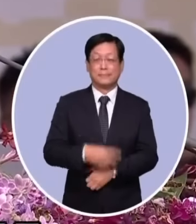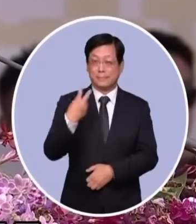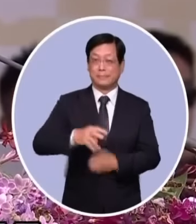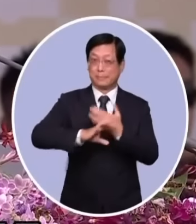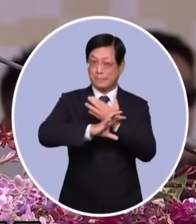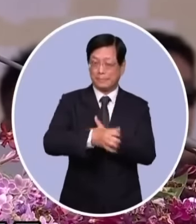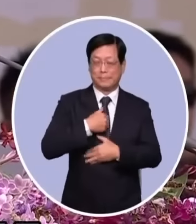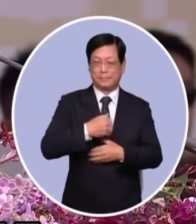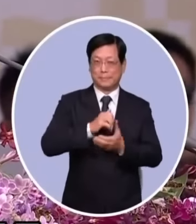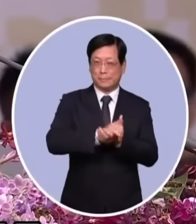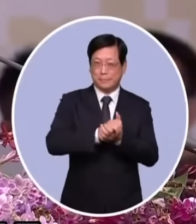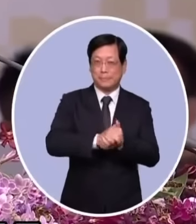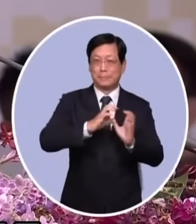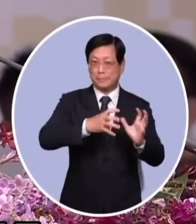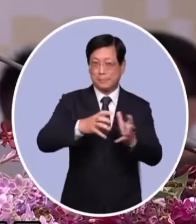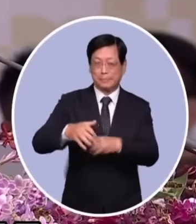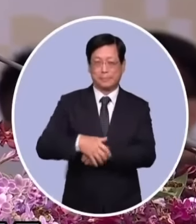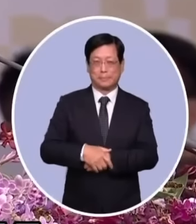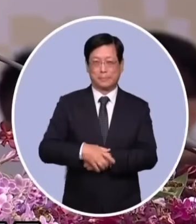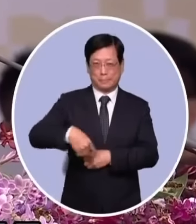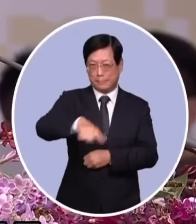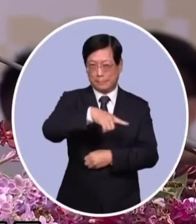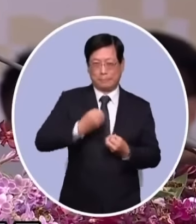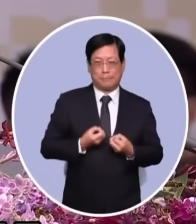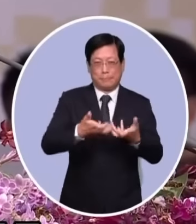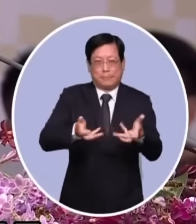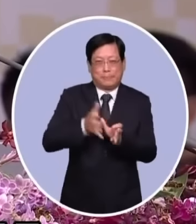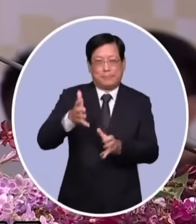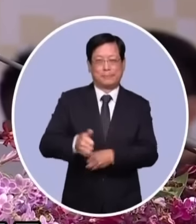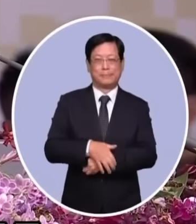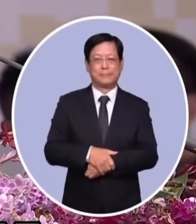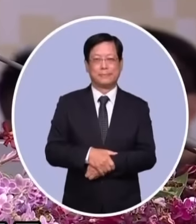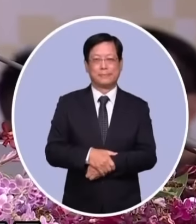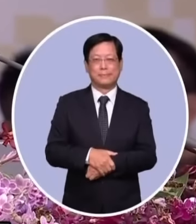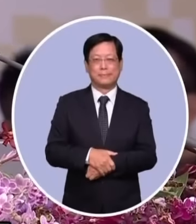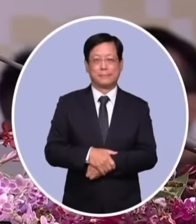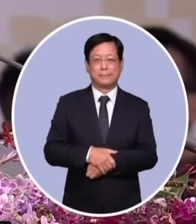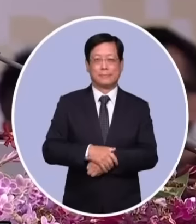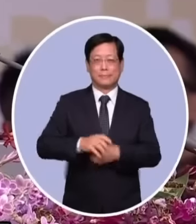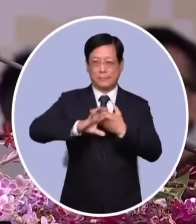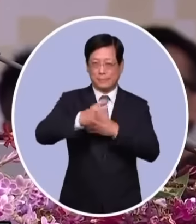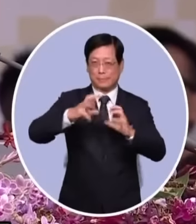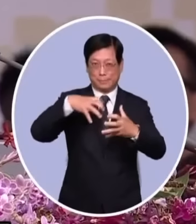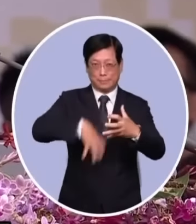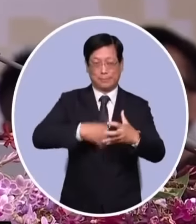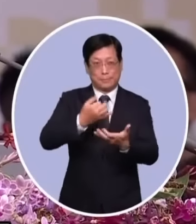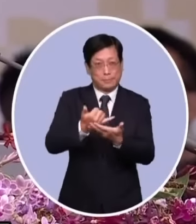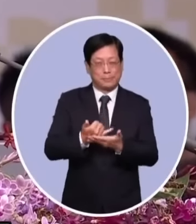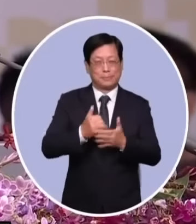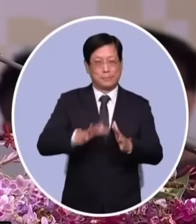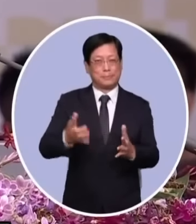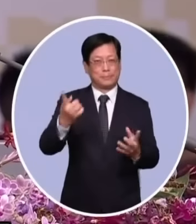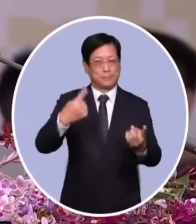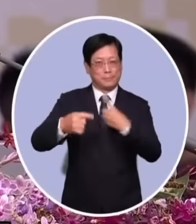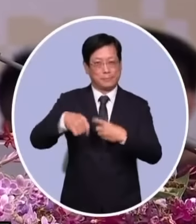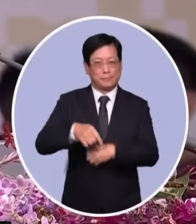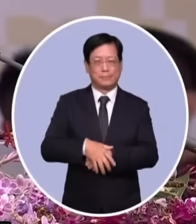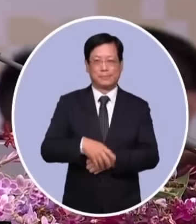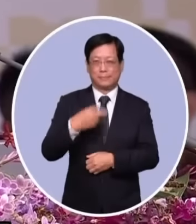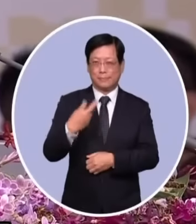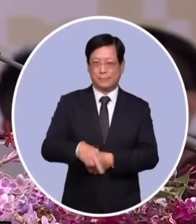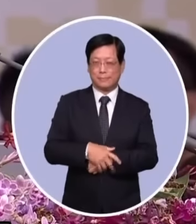邦和友好国家的庆贺团团长，海内外贵宾，现场以